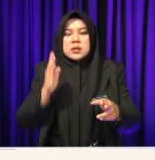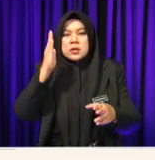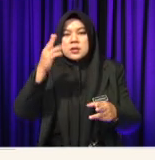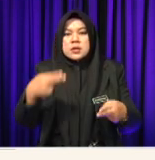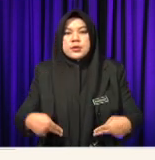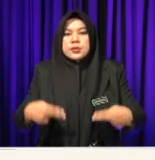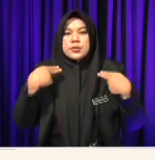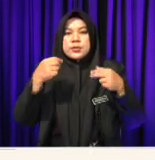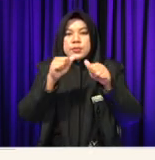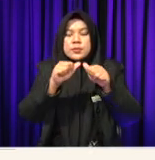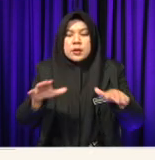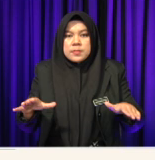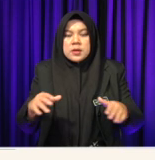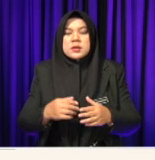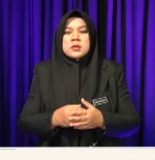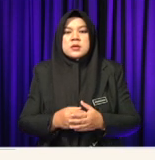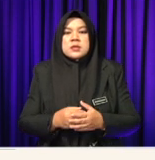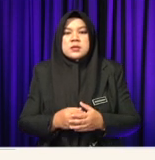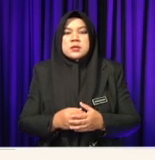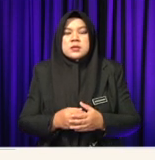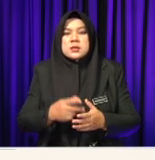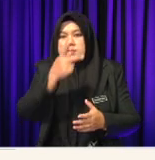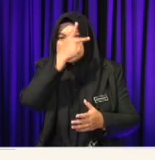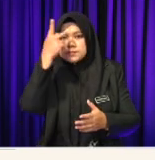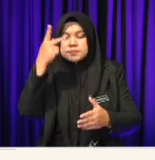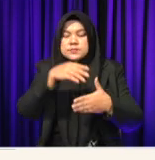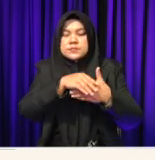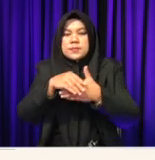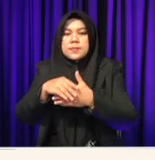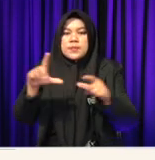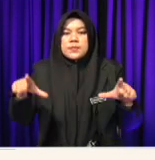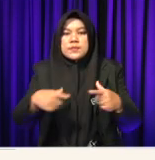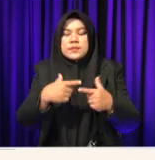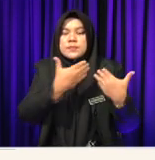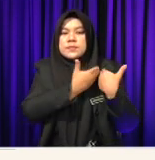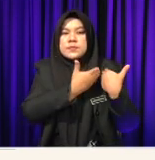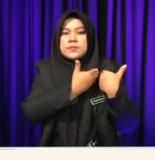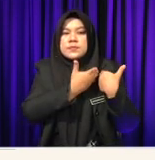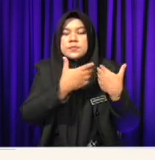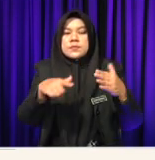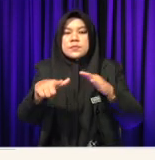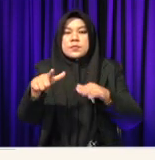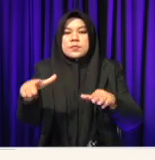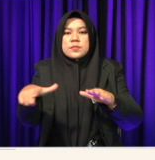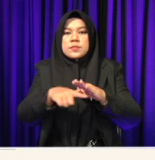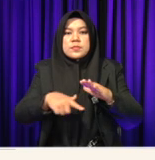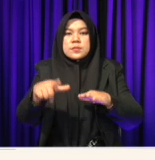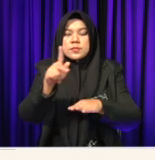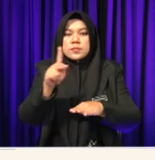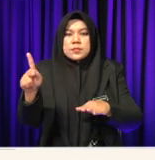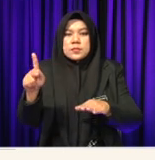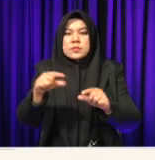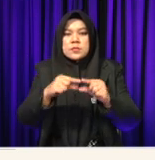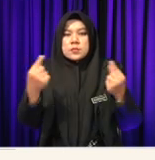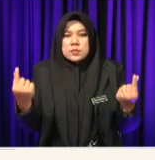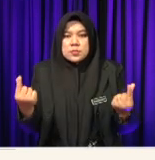Azlin kata Aman damai okey Samalah okey kerana pemimpin melaksanakan tanggungjawab berlandaskan al-quran dan as-sunnah So